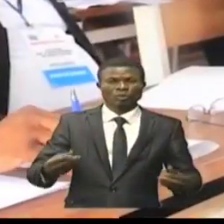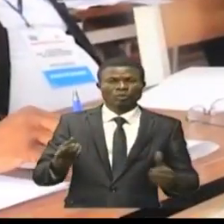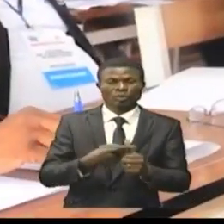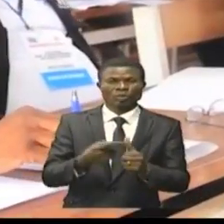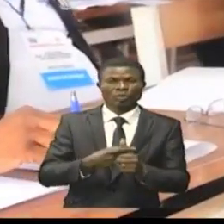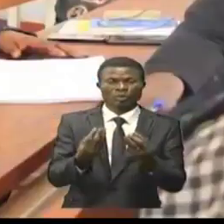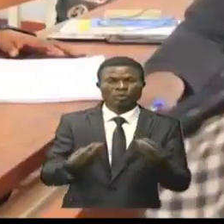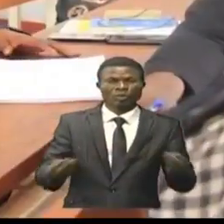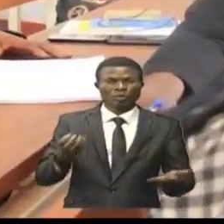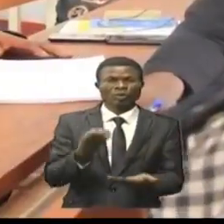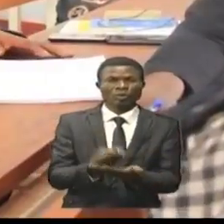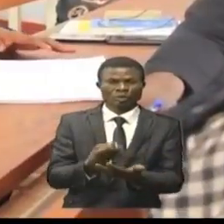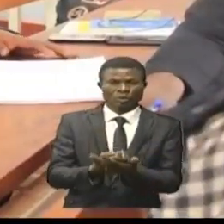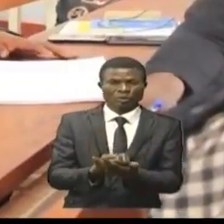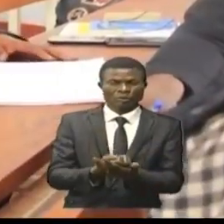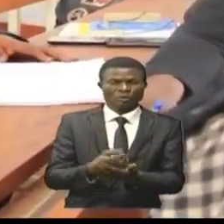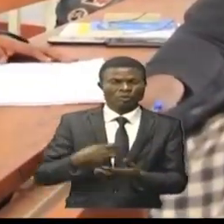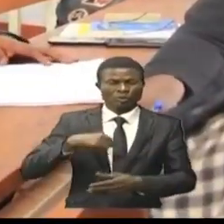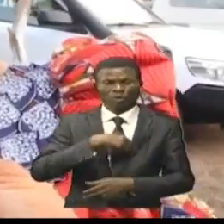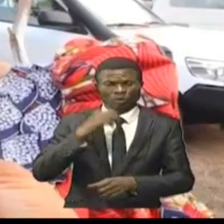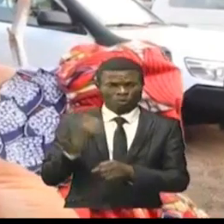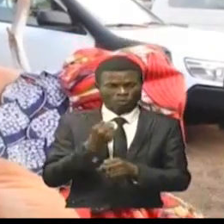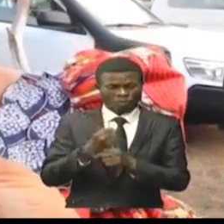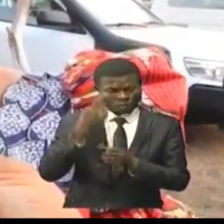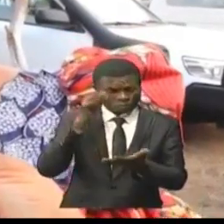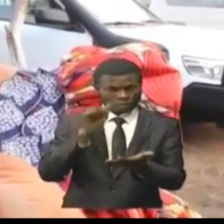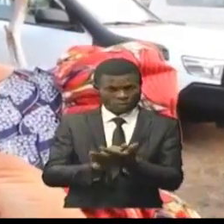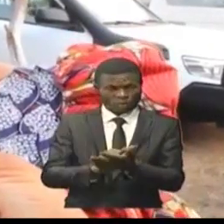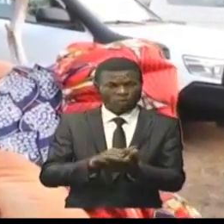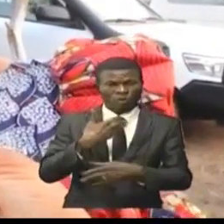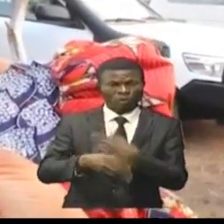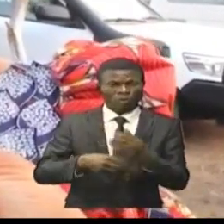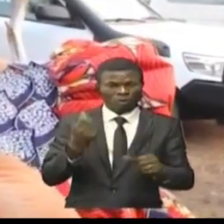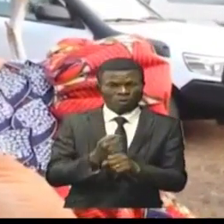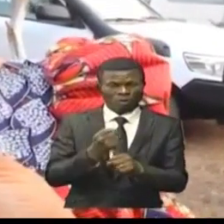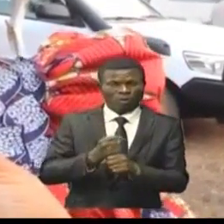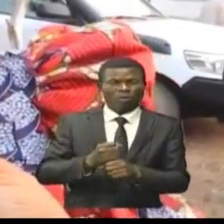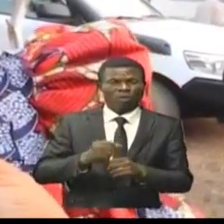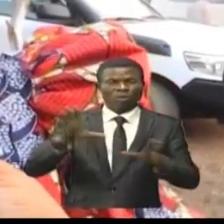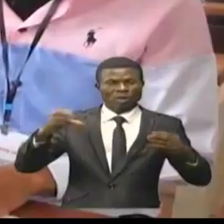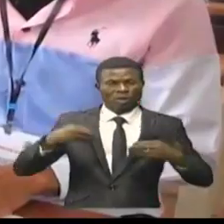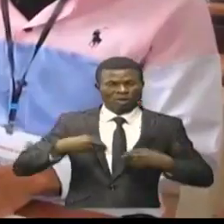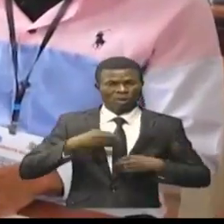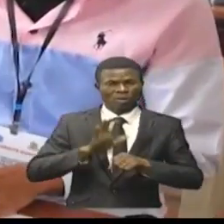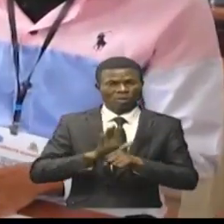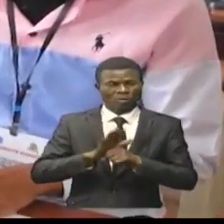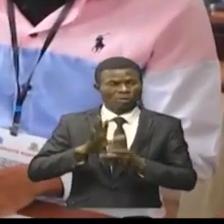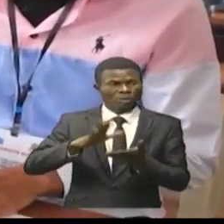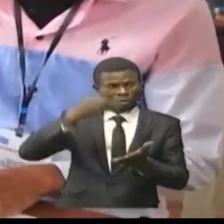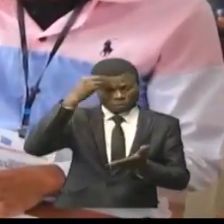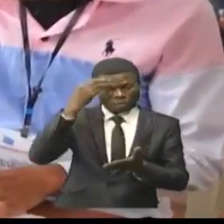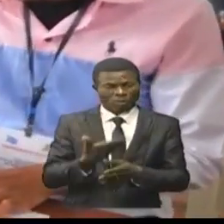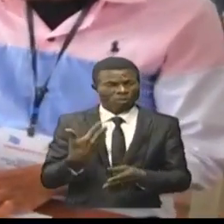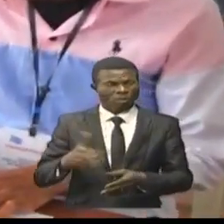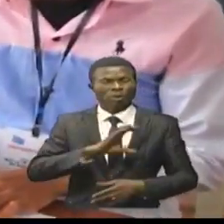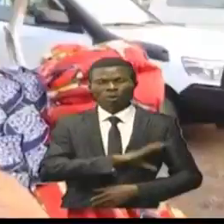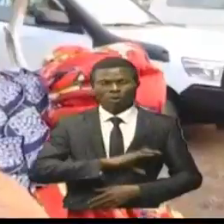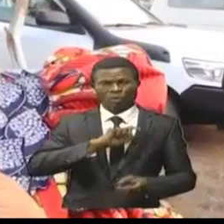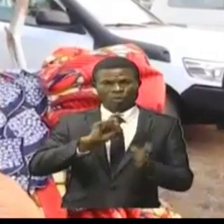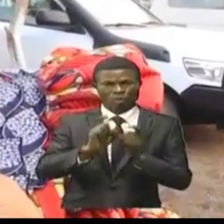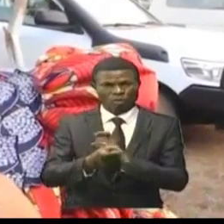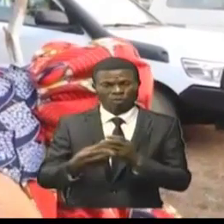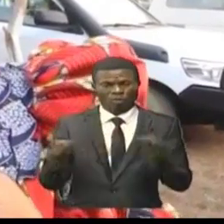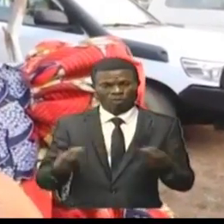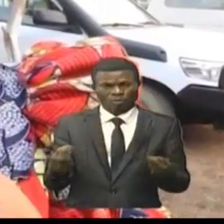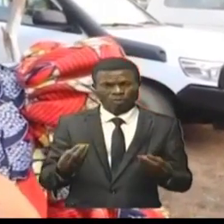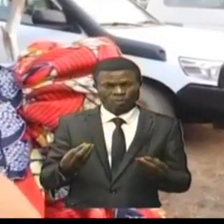ressources économiques. Nous devons travailler pour cela, ça doit se faire, nous devons acquérir certaines choses, acquérir certains comportements pour